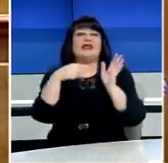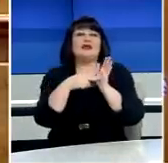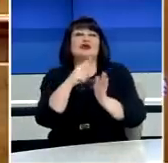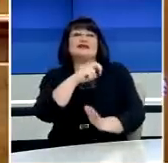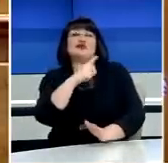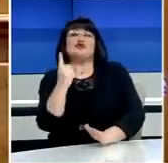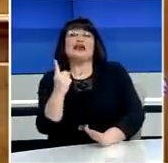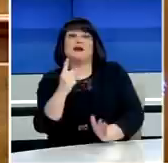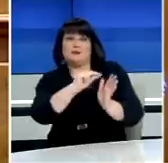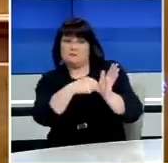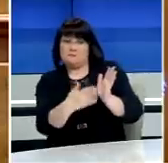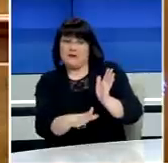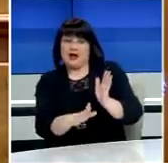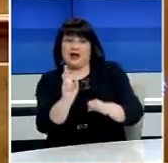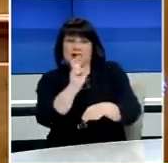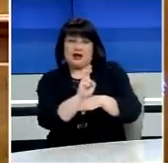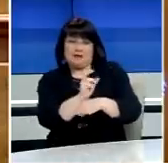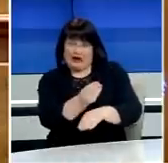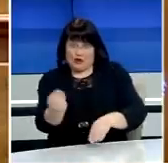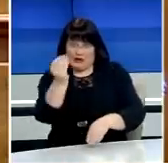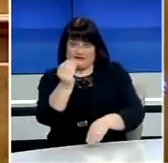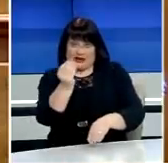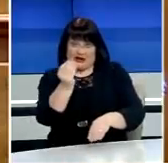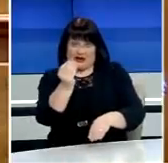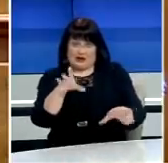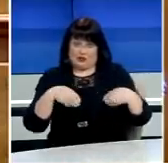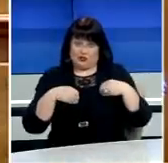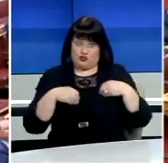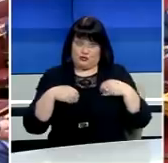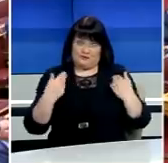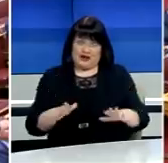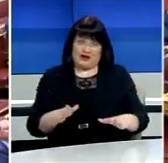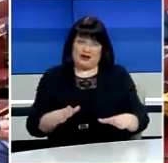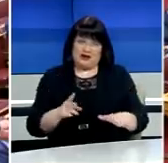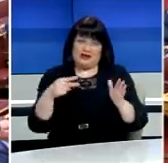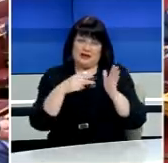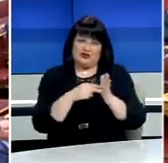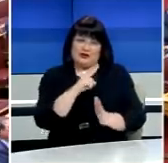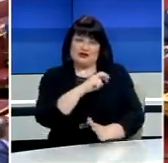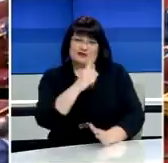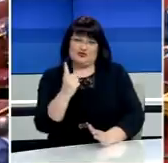αυτό? Το υπογράψατε? Το δεχτήκατε? Δηλαδή θα έχουμε πλεόνασμα το 21?